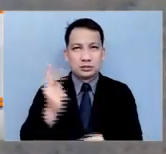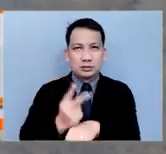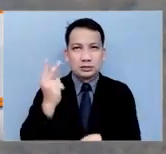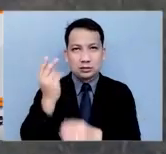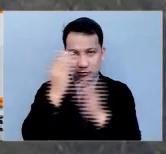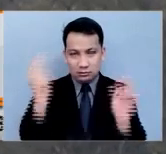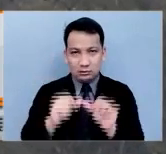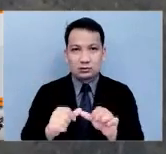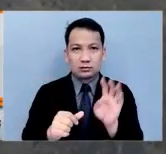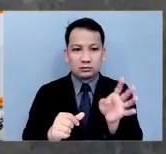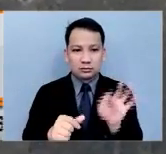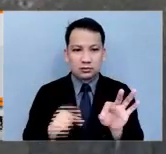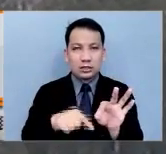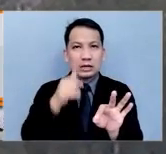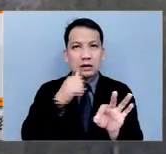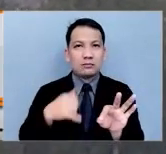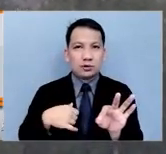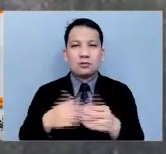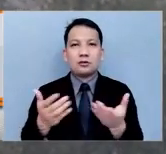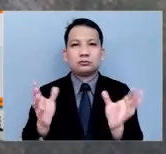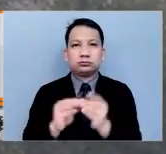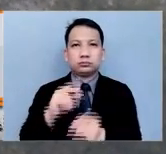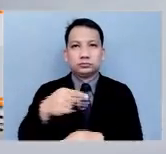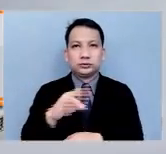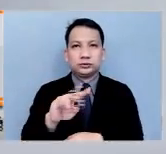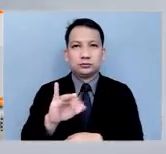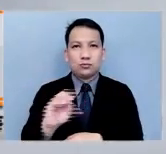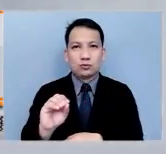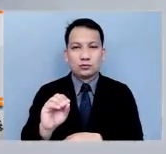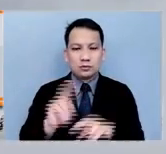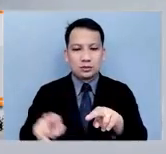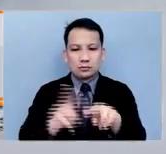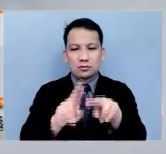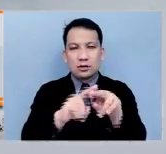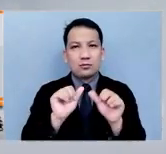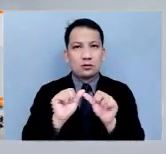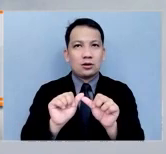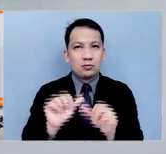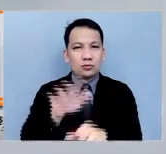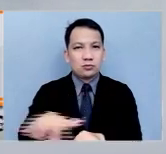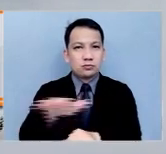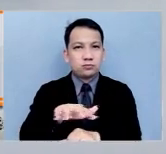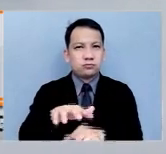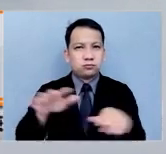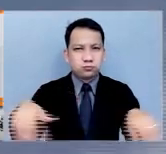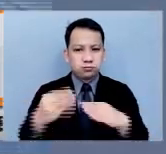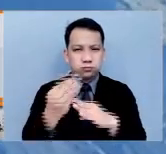sa 49 lang kahapon. Ayon sa FIVOX, posible pang madagdagan yan kung patuloy ang pagkapal ng lava